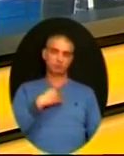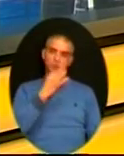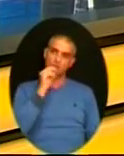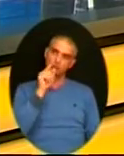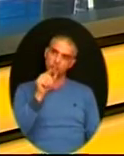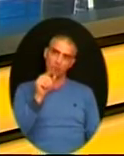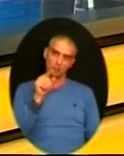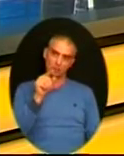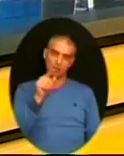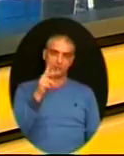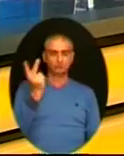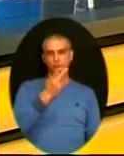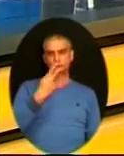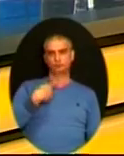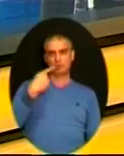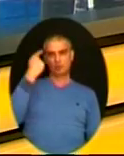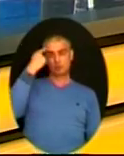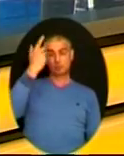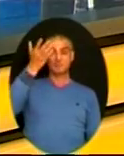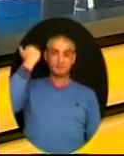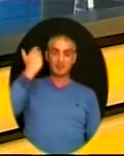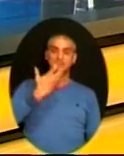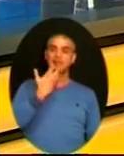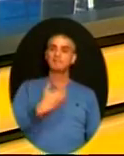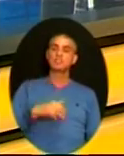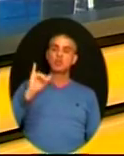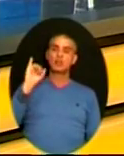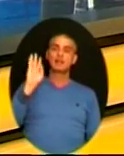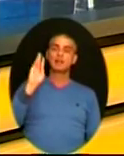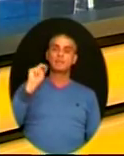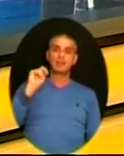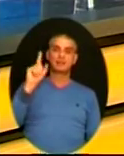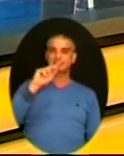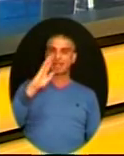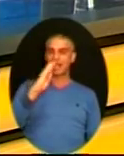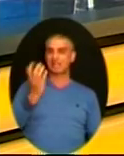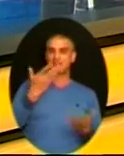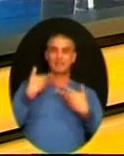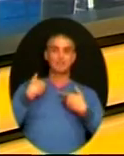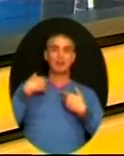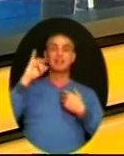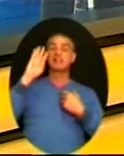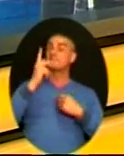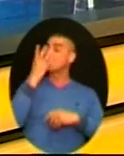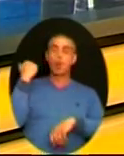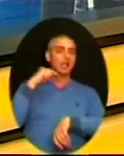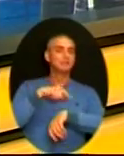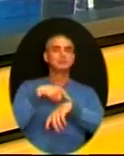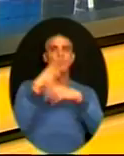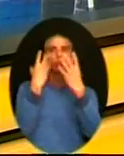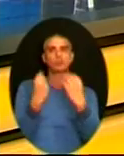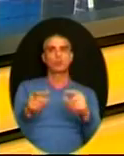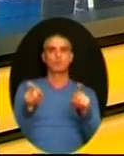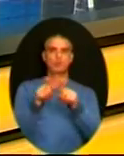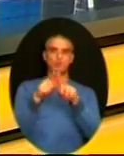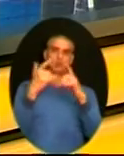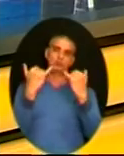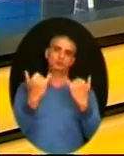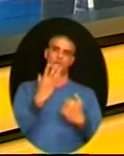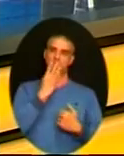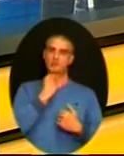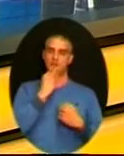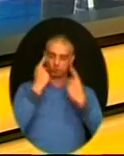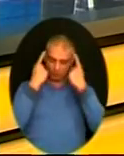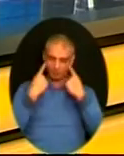אותך, הרי שנינו יודעים שמאז שרב יוחנן בן זכאי קיבל את יבנה וחכמיה, לא היה זמן טוב כזה